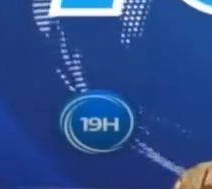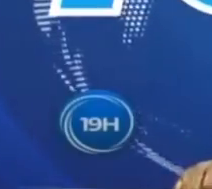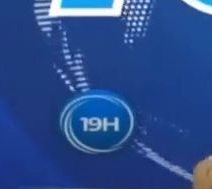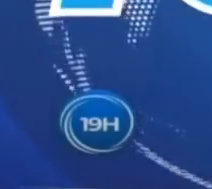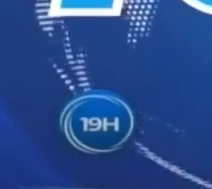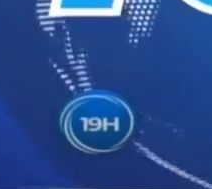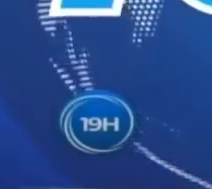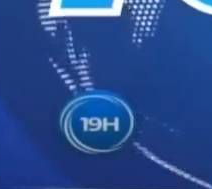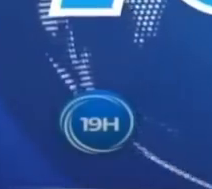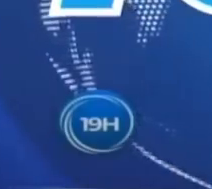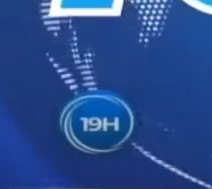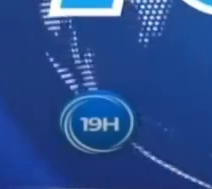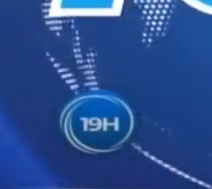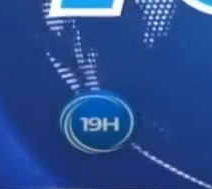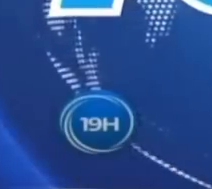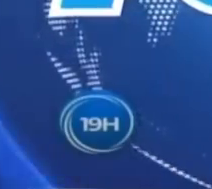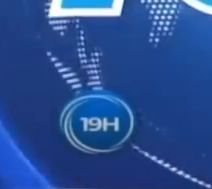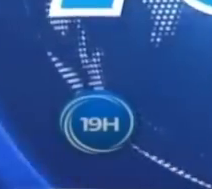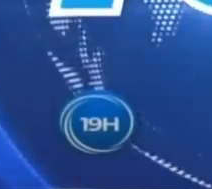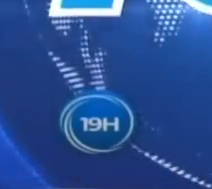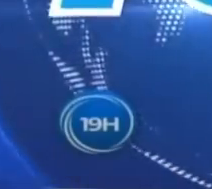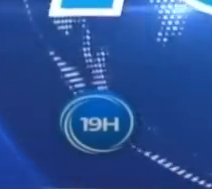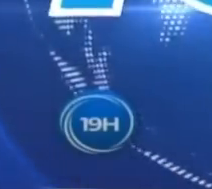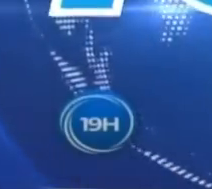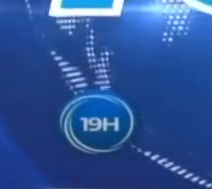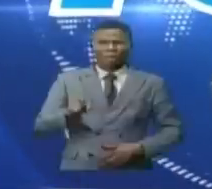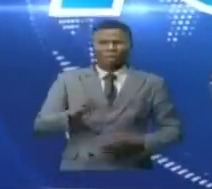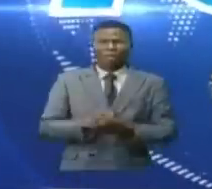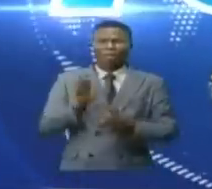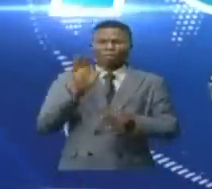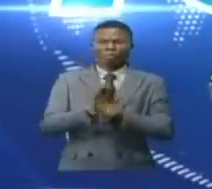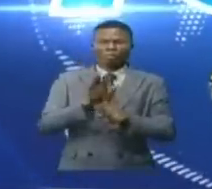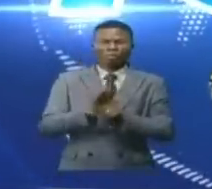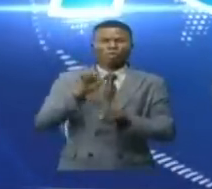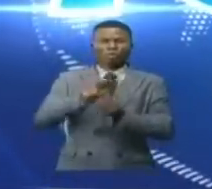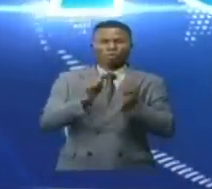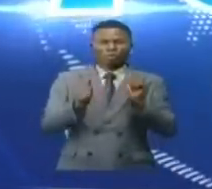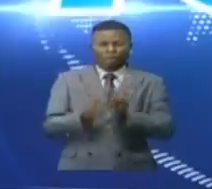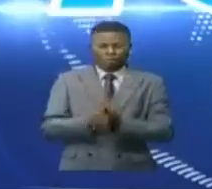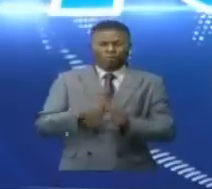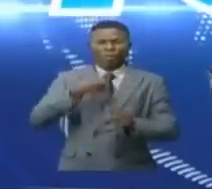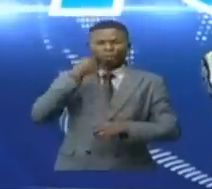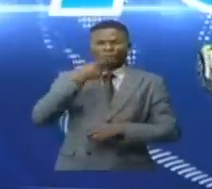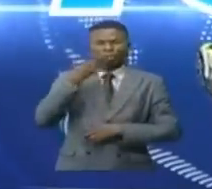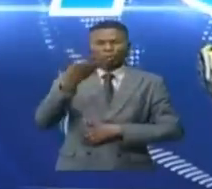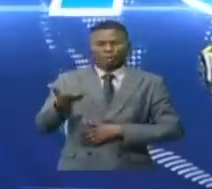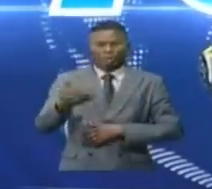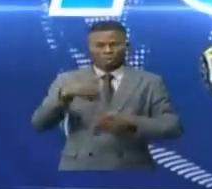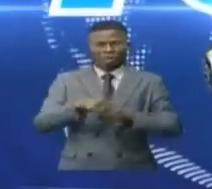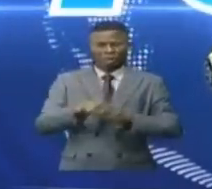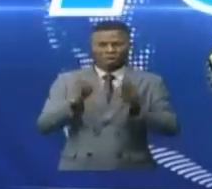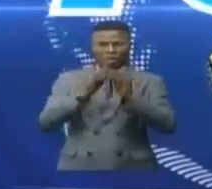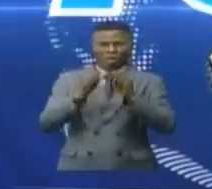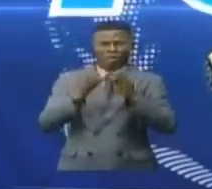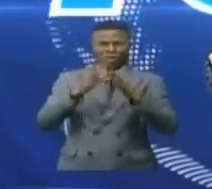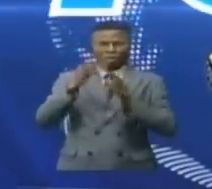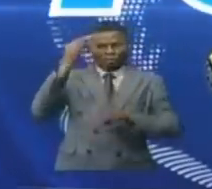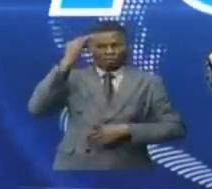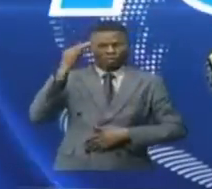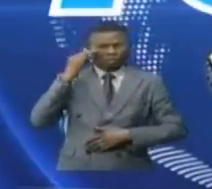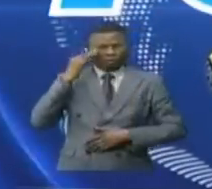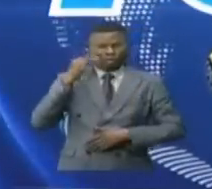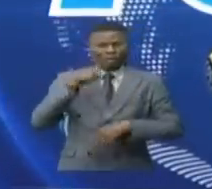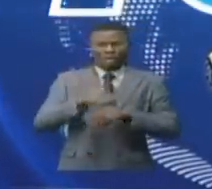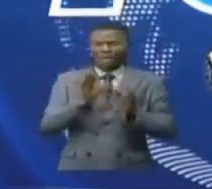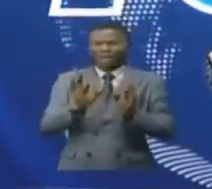communication du président de la République, Félix-Antoine Tshisekedi, plusieurs questions ont été examinées au cours de cette réunion. Le temps fort